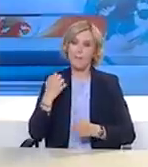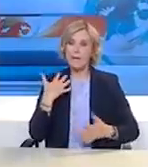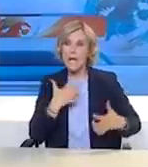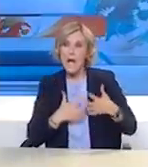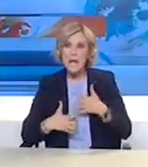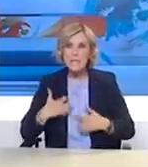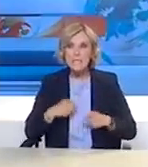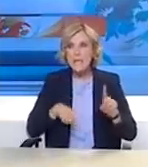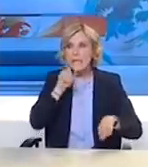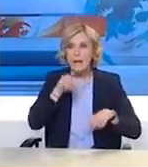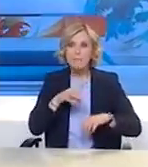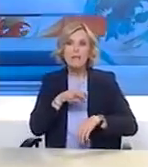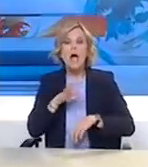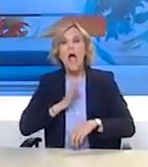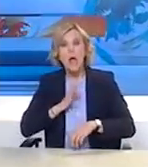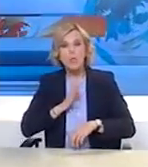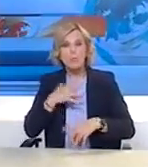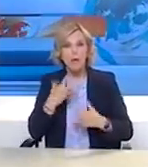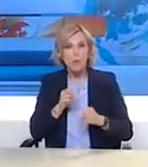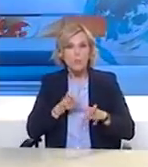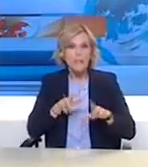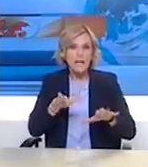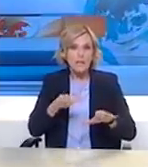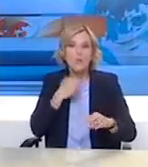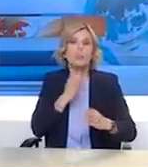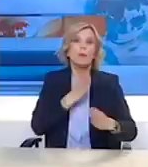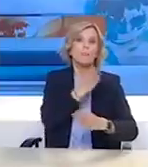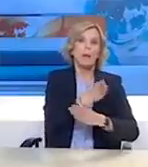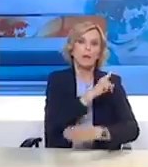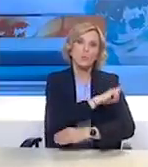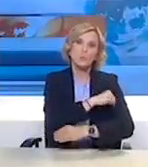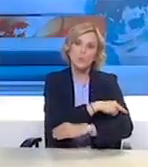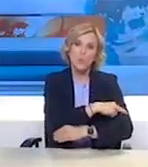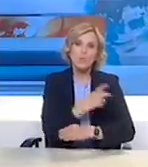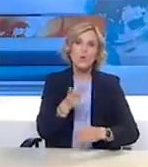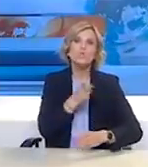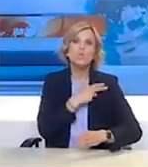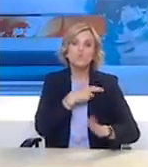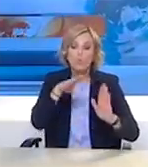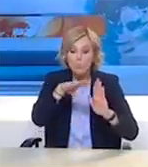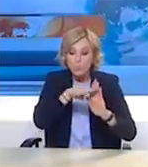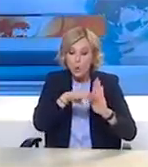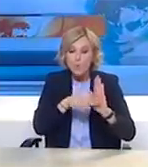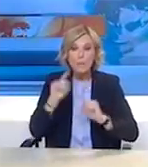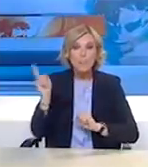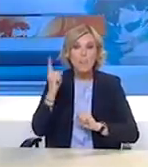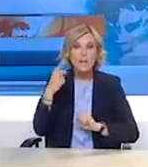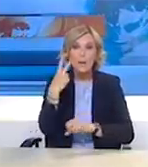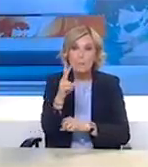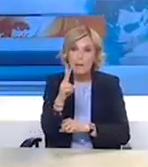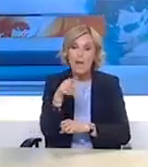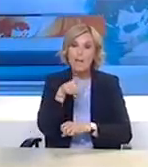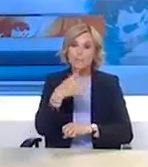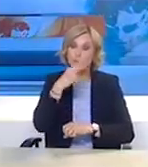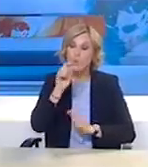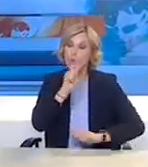ότι κάποιοι άνθρωποι που έχουν κακοήθειες δεν αντιμετωπίζονται σωστά. Γι' αυτό υπάρχουν και ειδικές οδηγίες από την επιστημονική